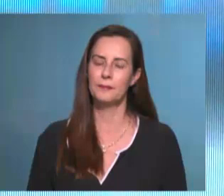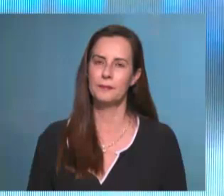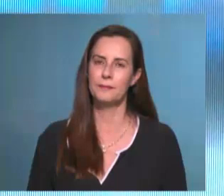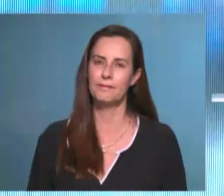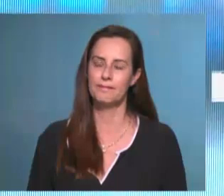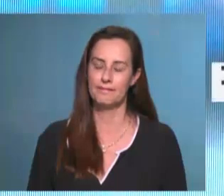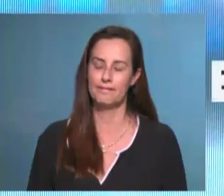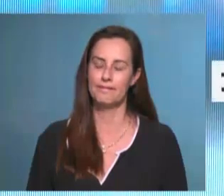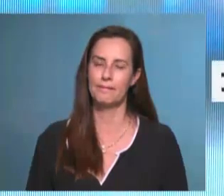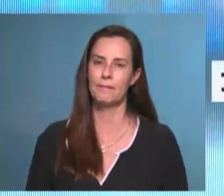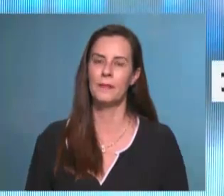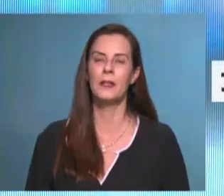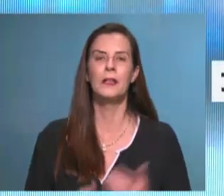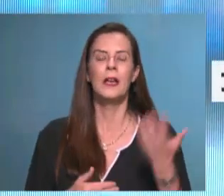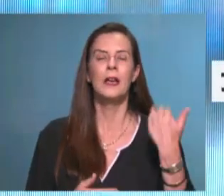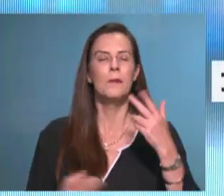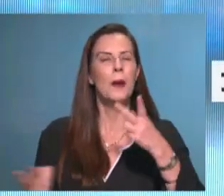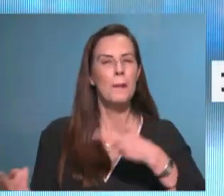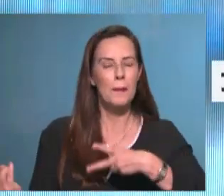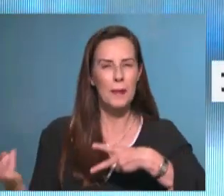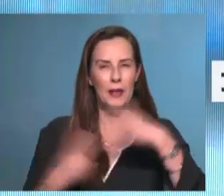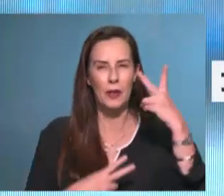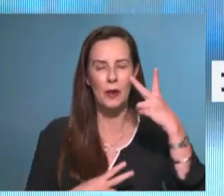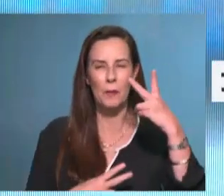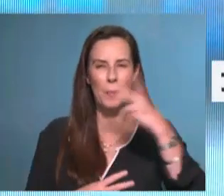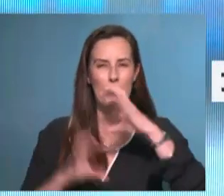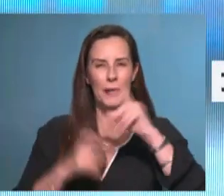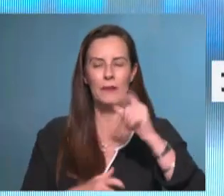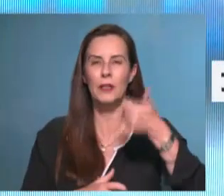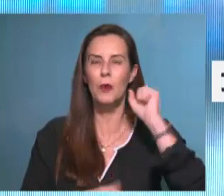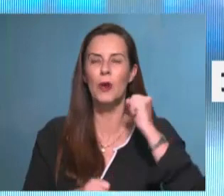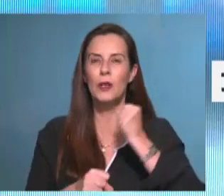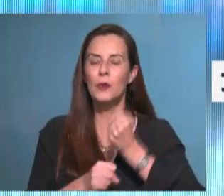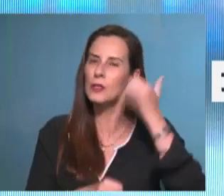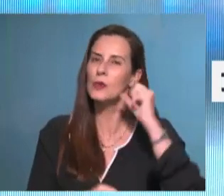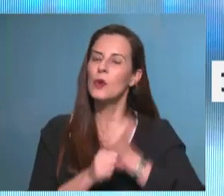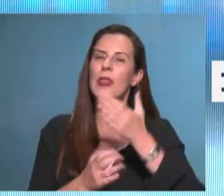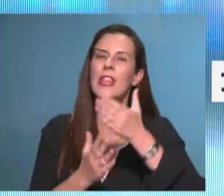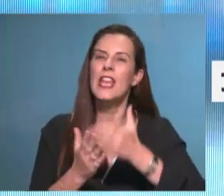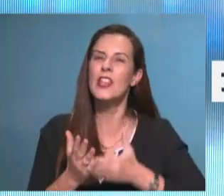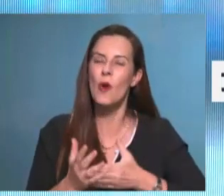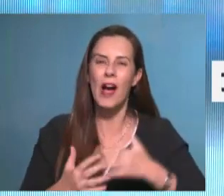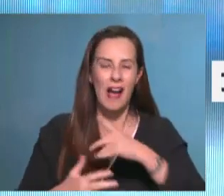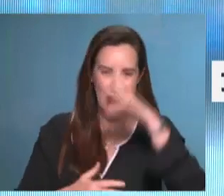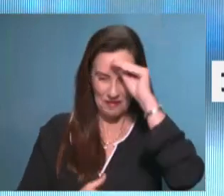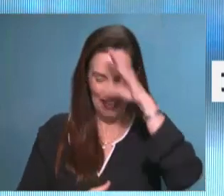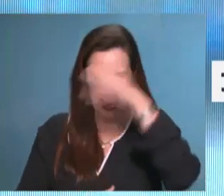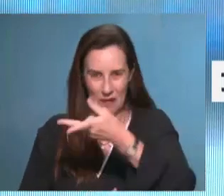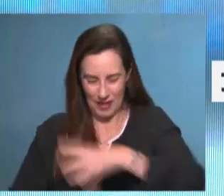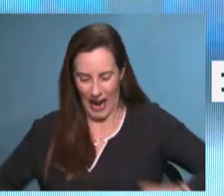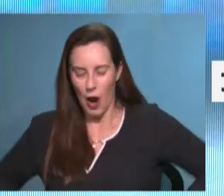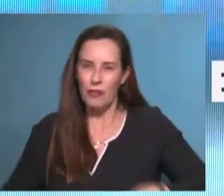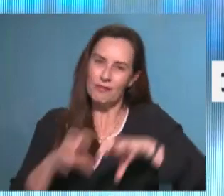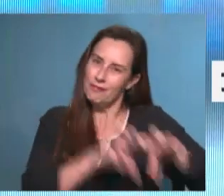ועוד לפני שנתמן בבית החולים בלינסון התבצע אתמול ניתוח להשתלת ריאותיו של ארי נשר. עד